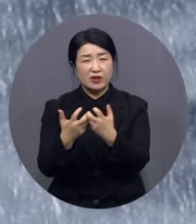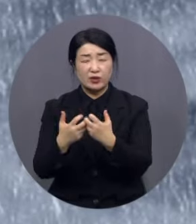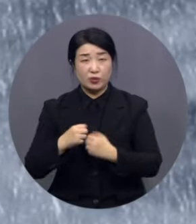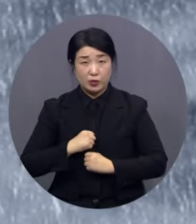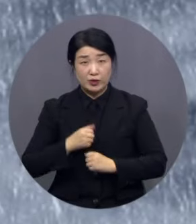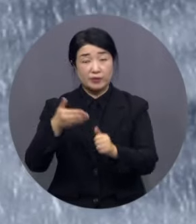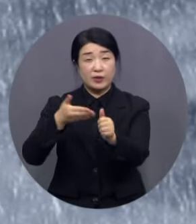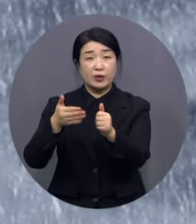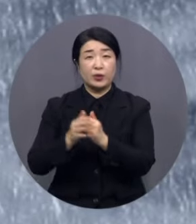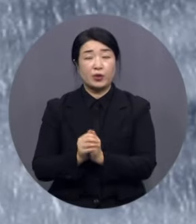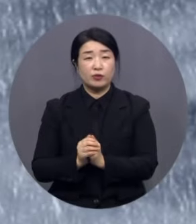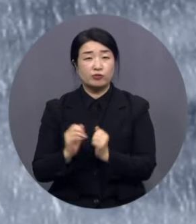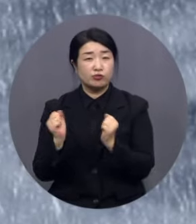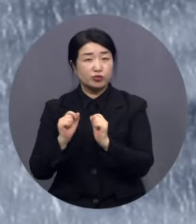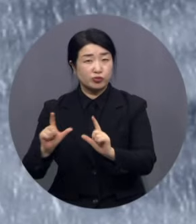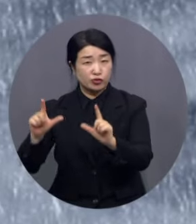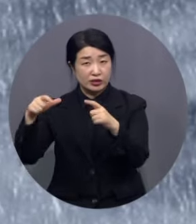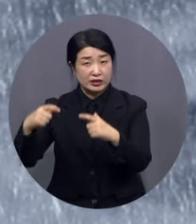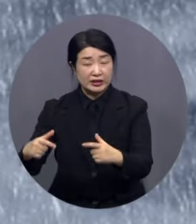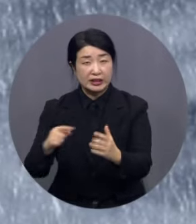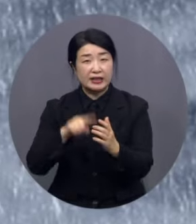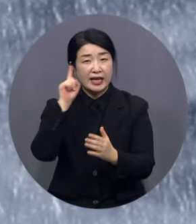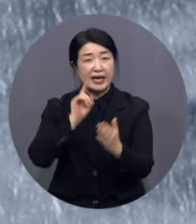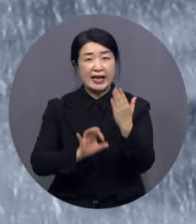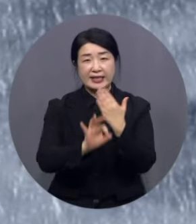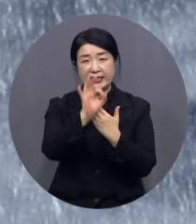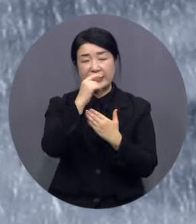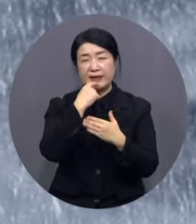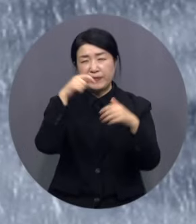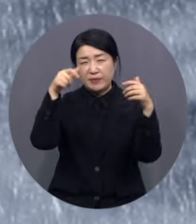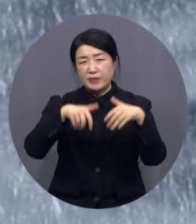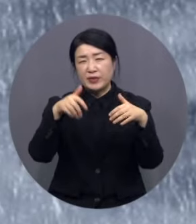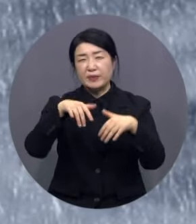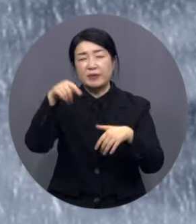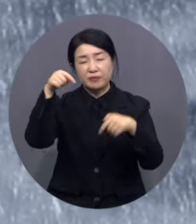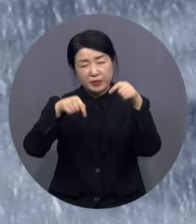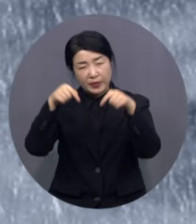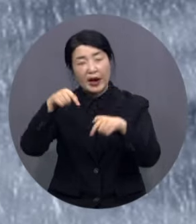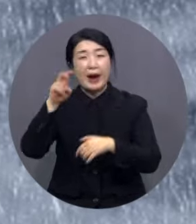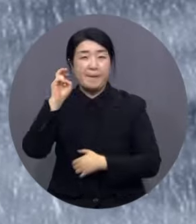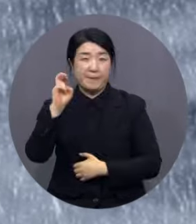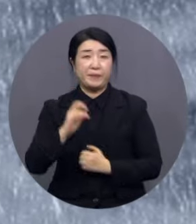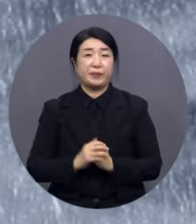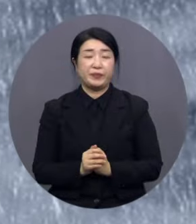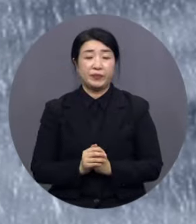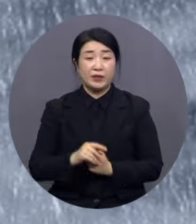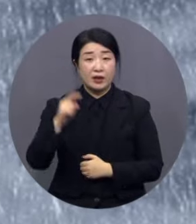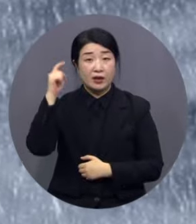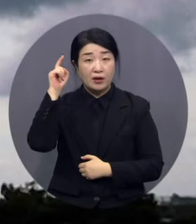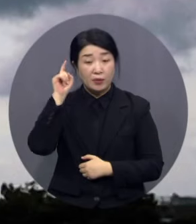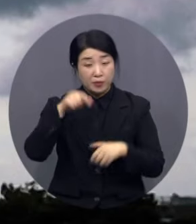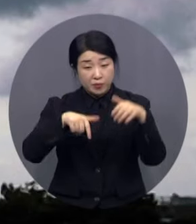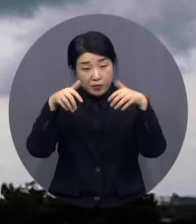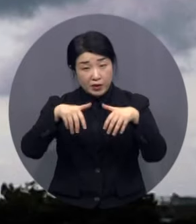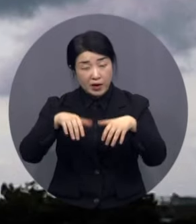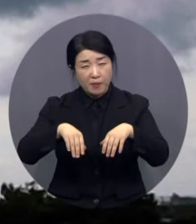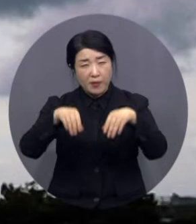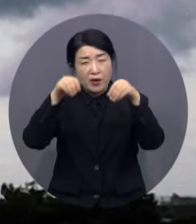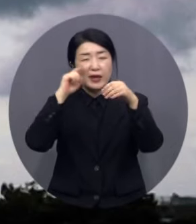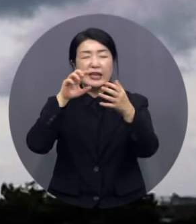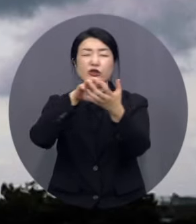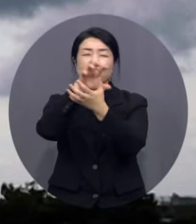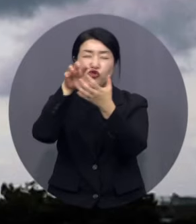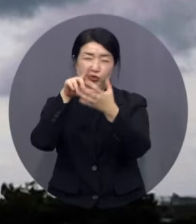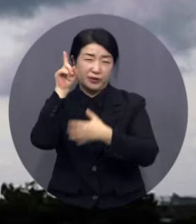북부지역을 중심으로는 내일 아침까지 5mm 내외에 비가 가끔 내리겠습니다 비가 그친 뒤에 내일 은 구름낀 날씨를